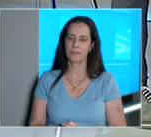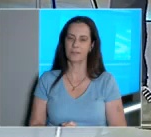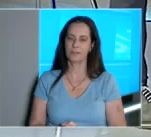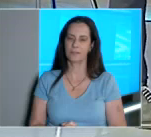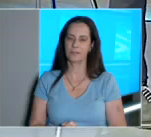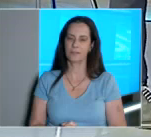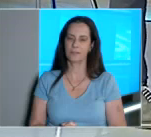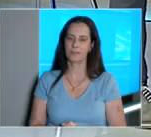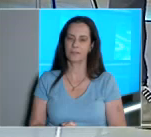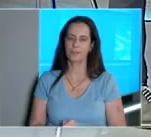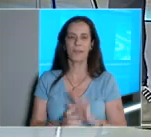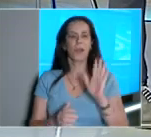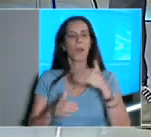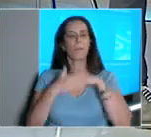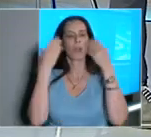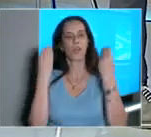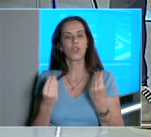שלום, בוקר טוב, חיים רוקח.